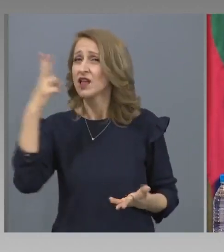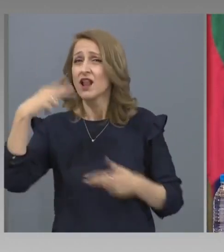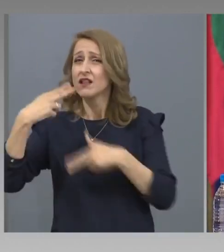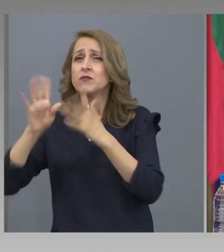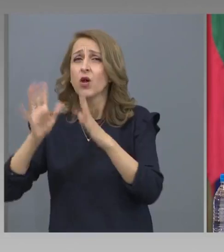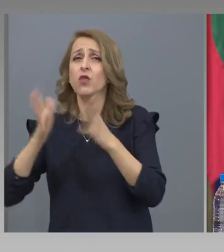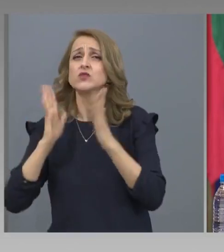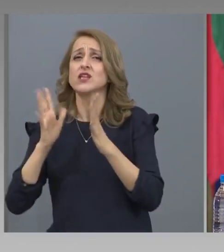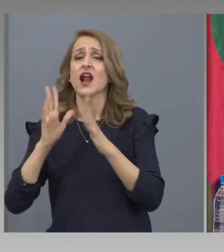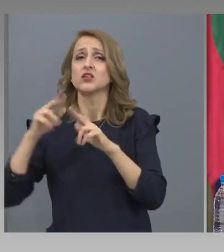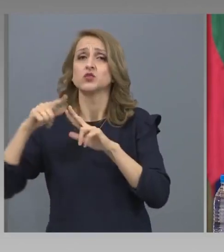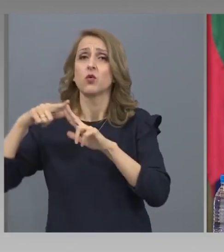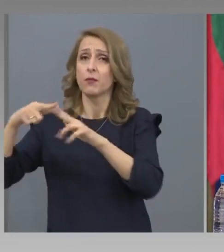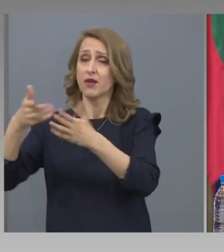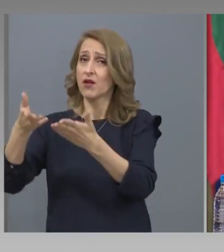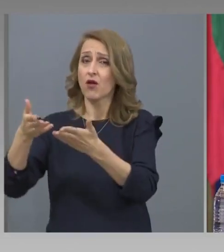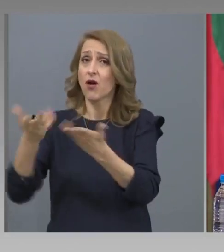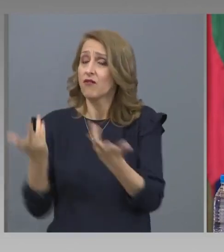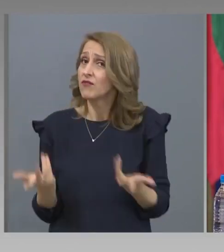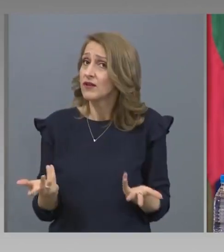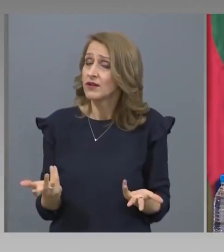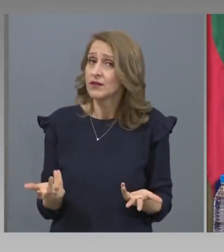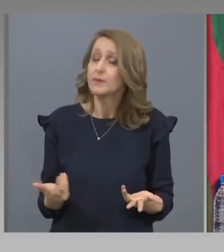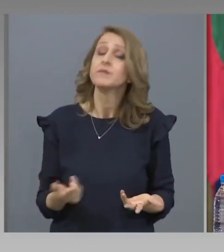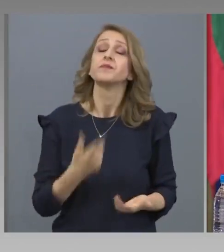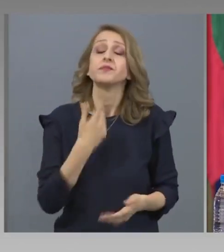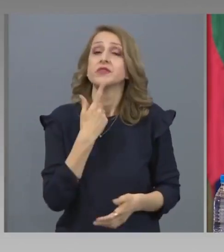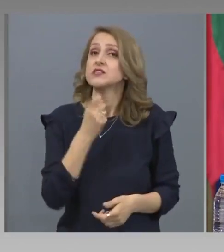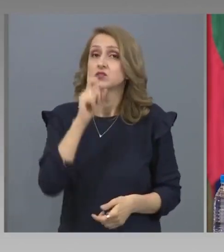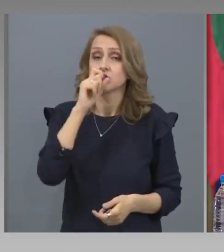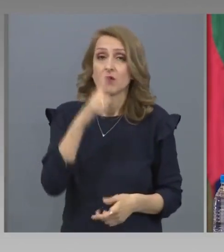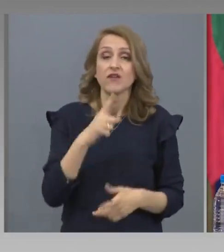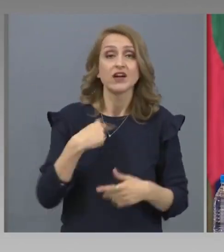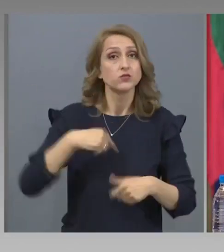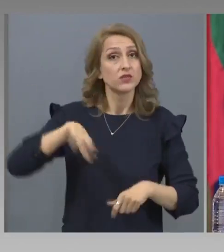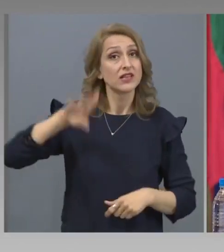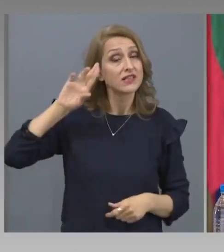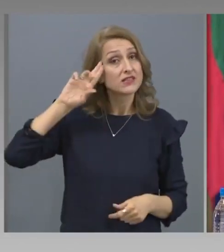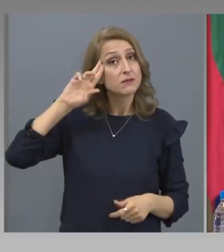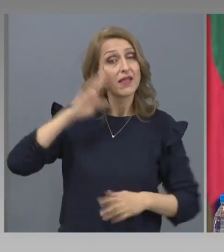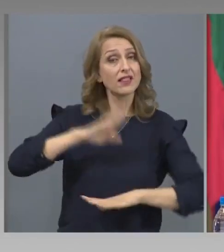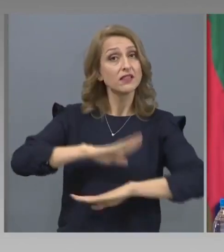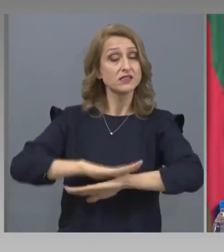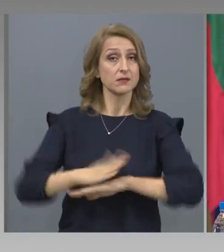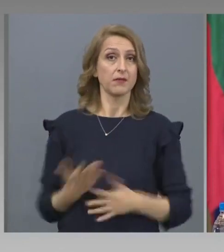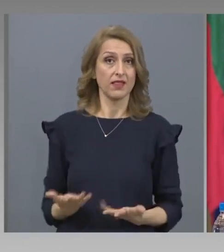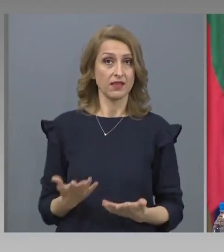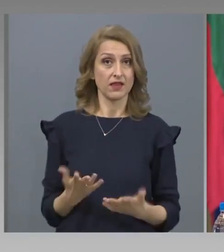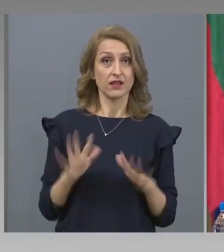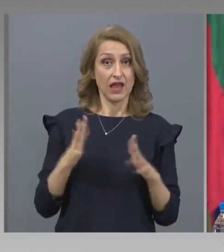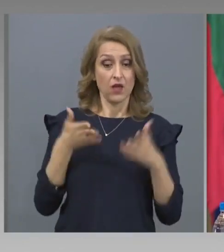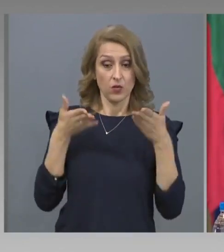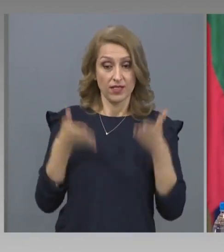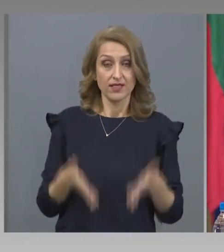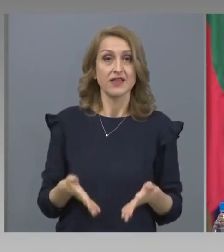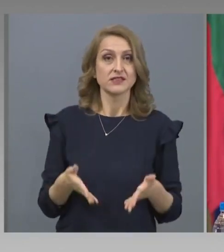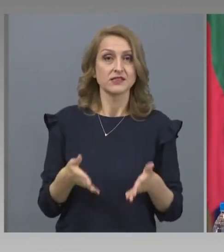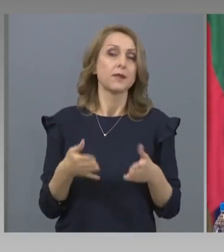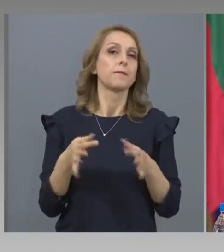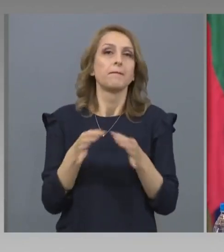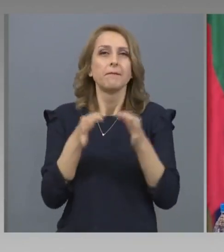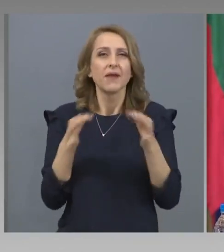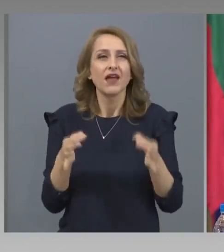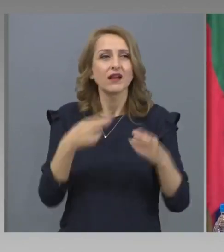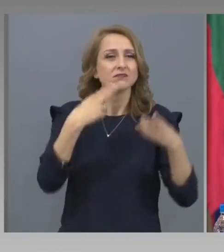И затова, в същото време, защо е важно да сме дисциплинирани? Ако тези мерки по